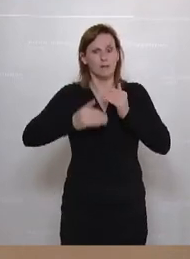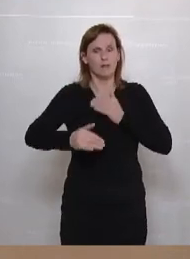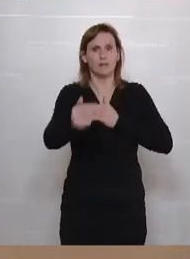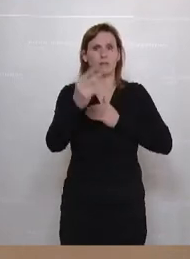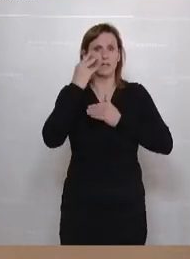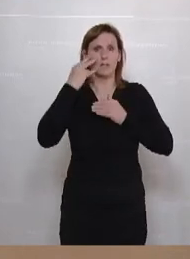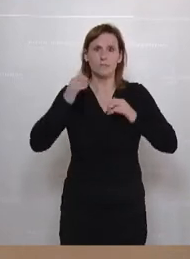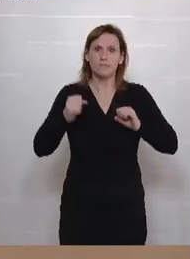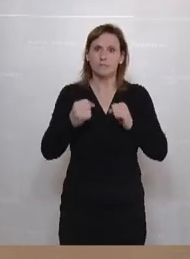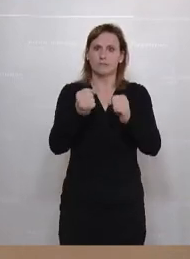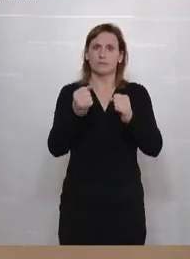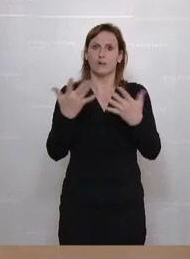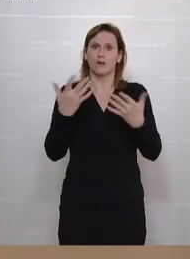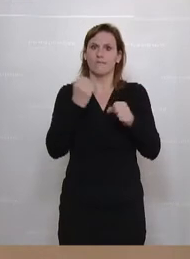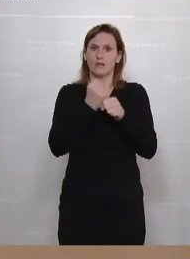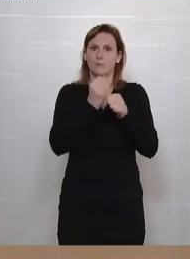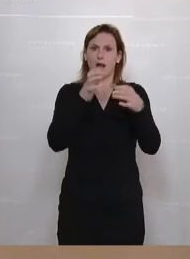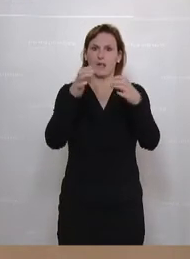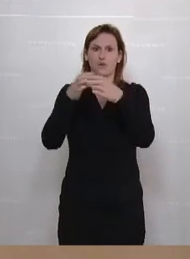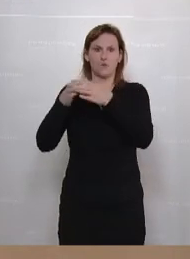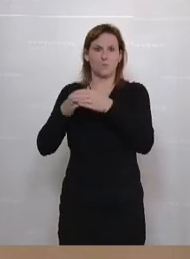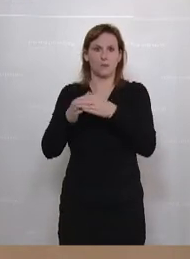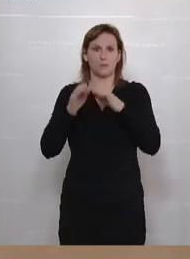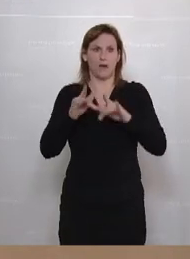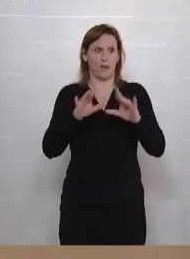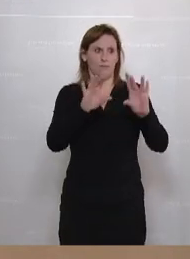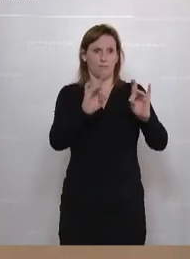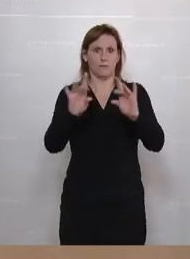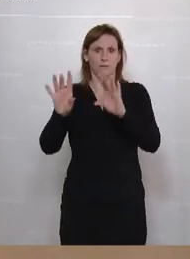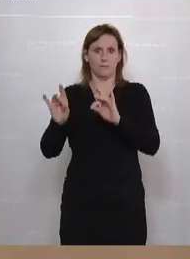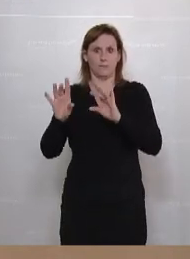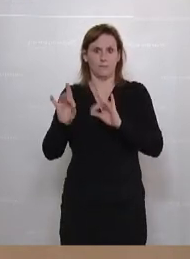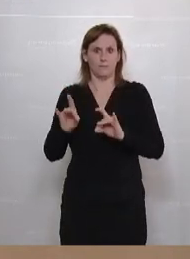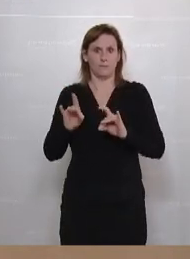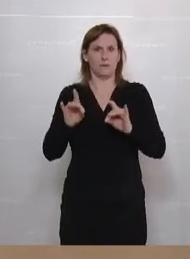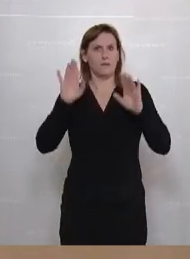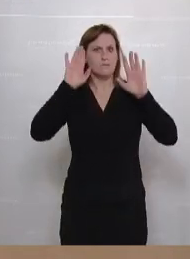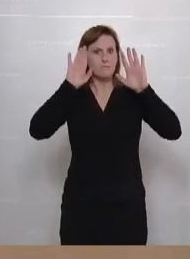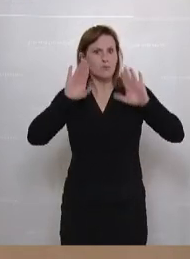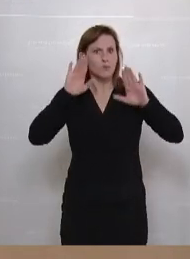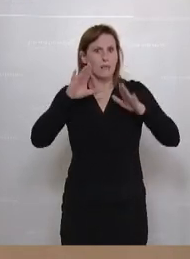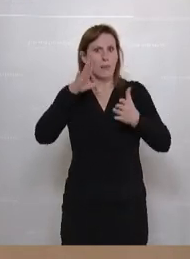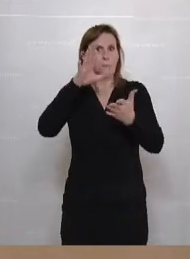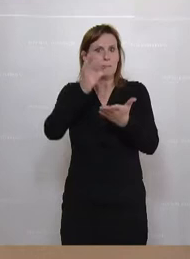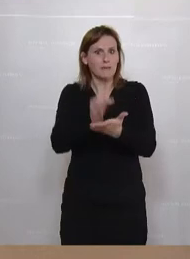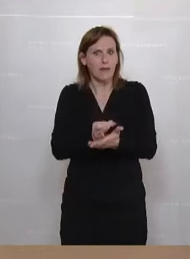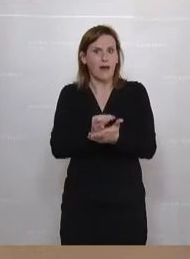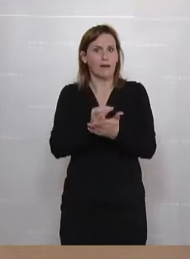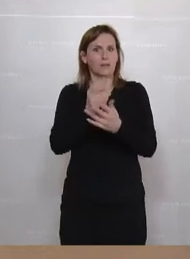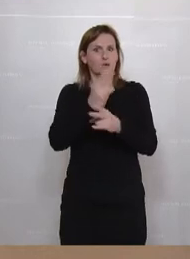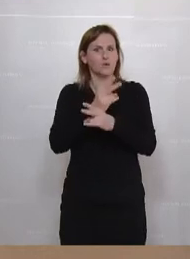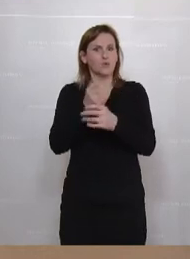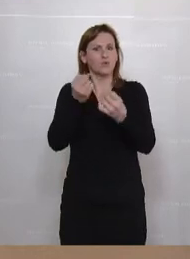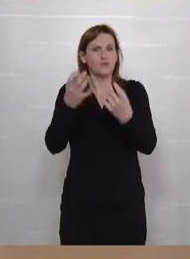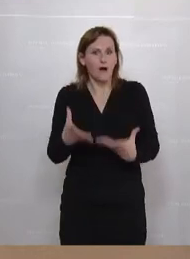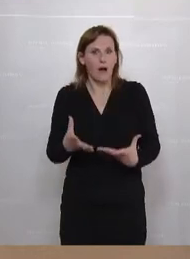im Grunde genommen, was machen diese islamistischen Gruppen? Sie setzen sich dort fest, wo muslimische Minderheiten sind und schwache staatliche Strukturen. Das heißt, einer der